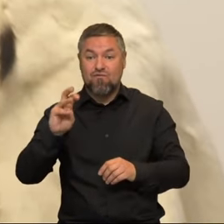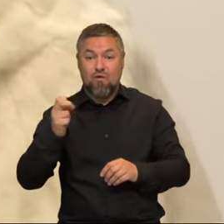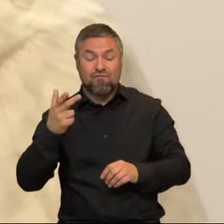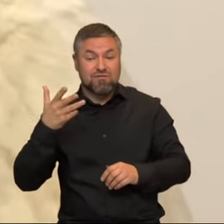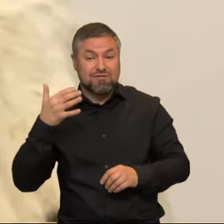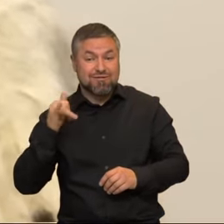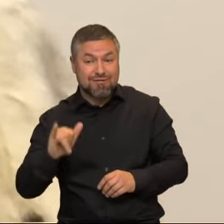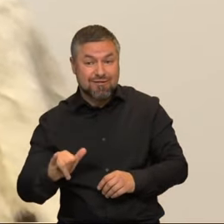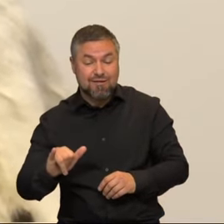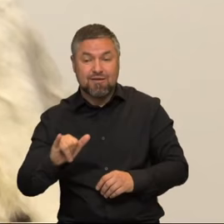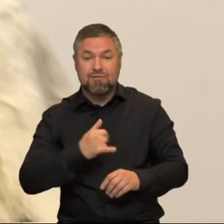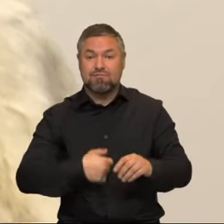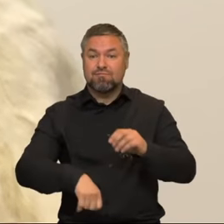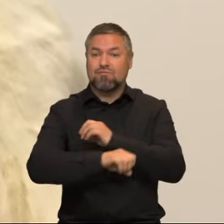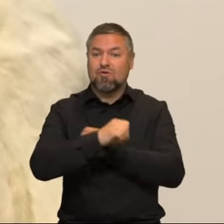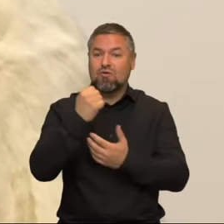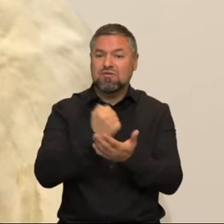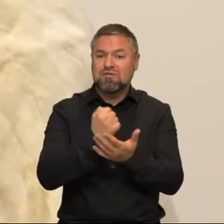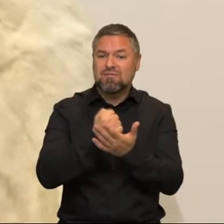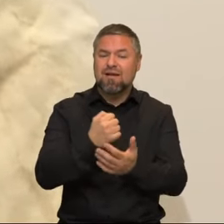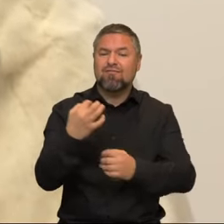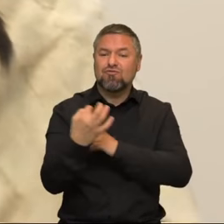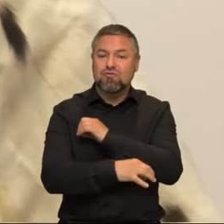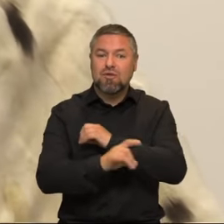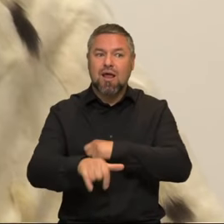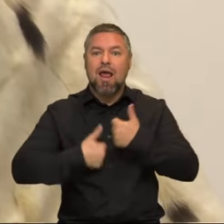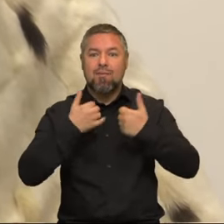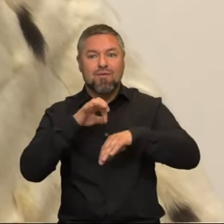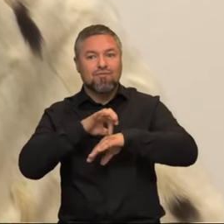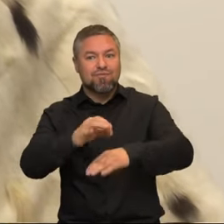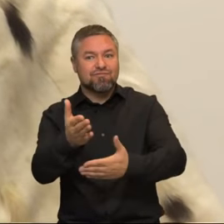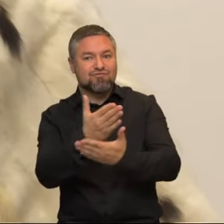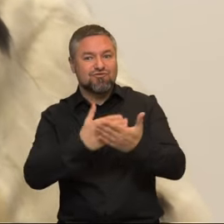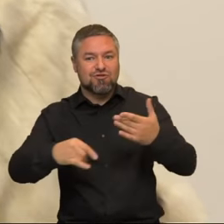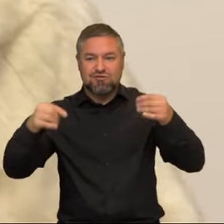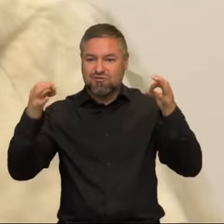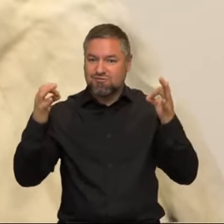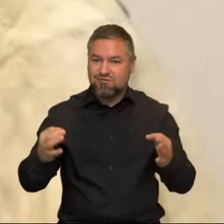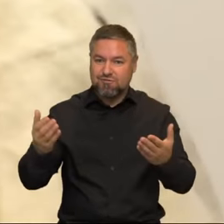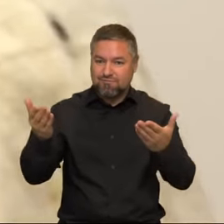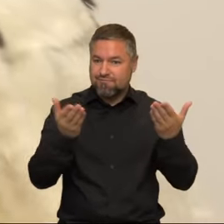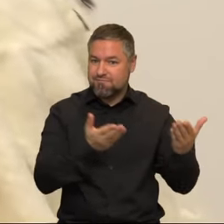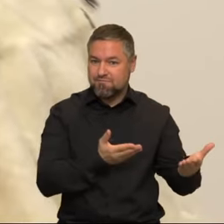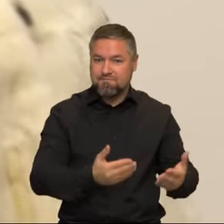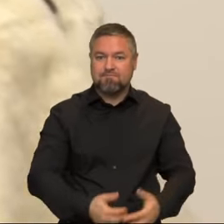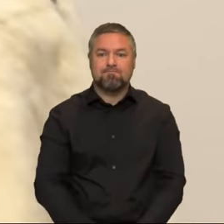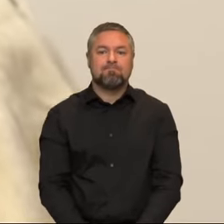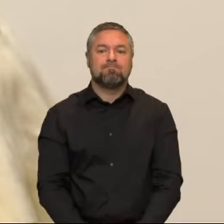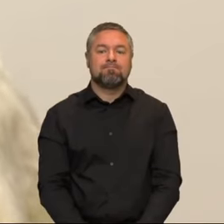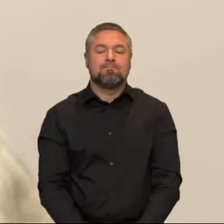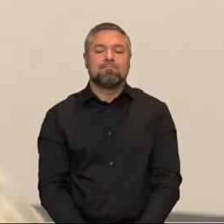Pawłowskiego, prorektora do spraw studenckich, o poprowadzenie tej części. Bardzo proszę, panie rektorze.